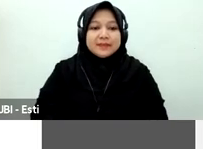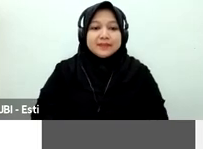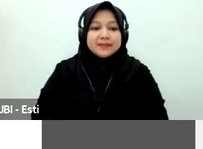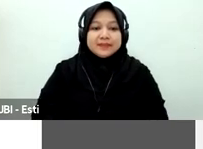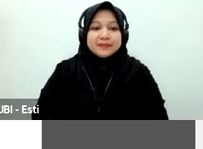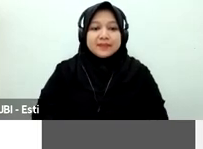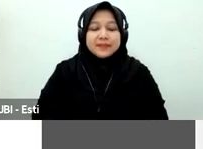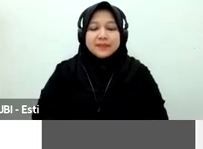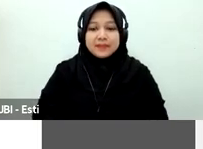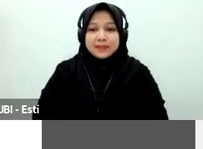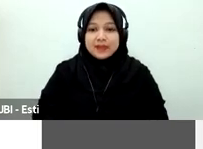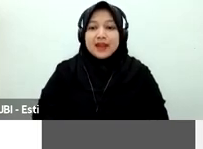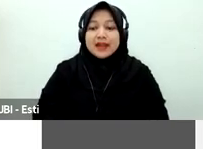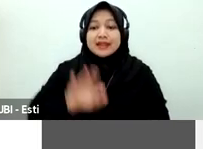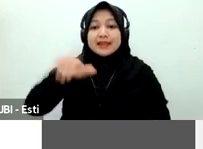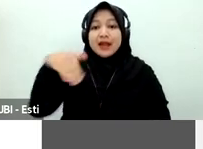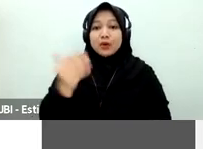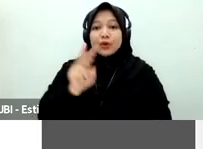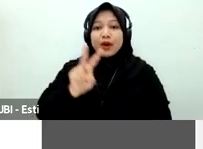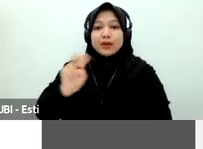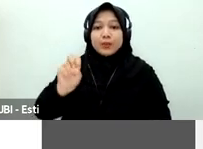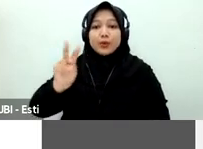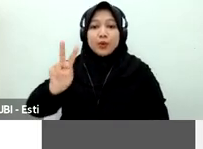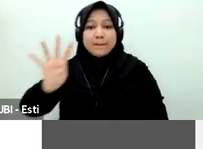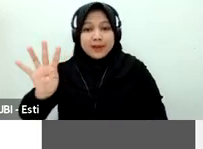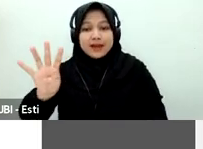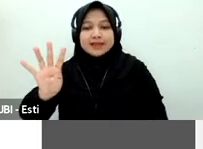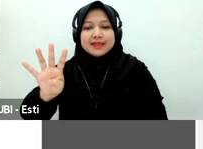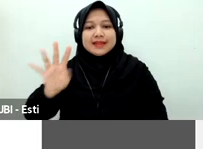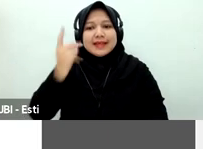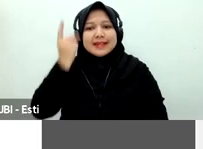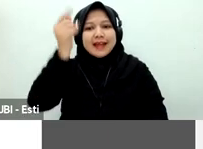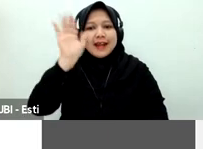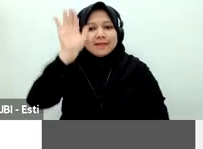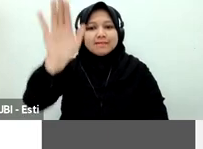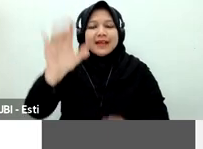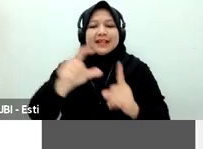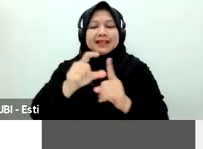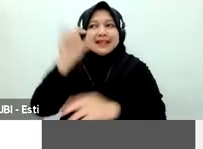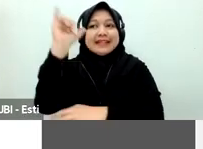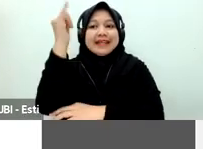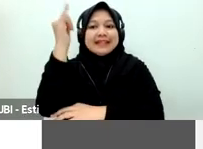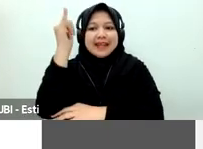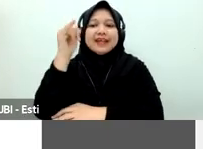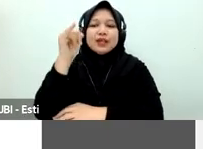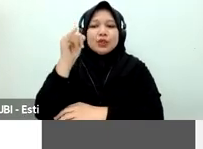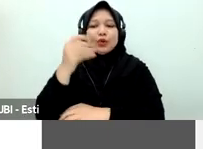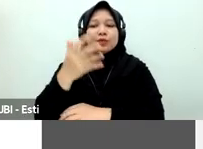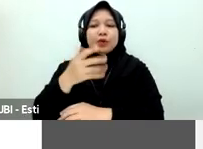kiye tahun 2024 itu sudah dicanangkan sebagai provinsi ramah difabel